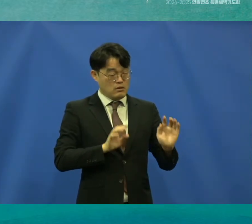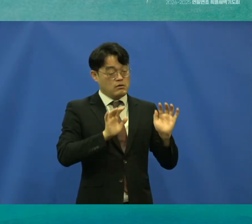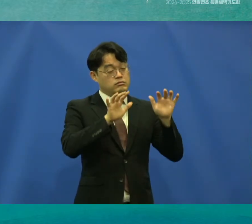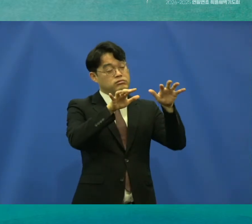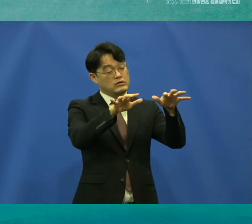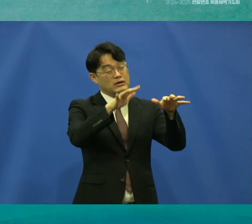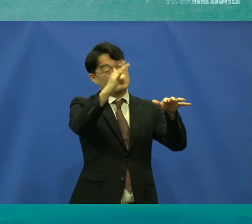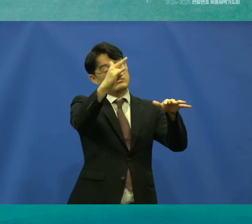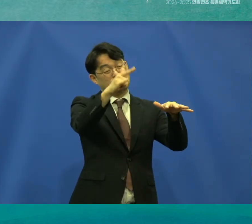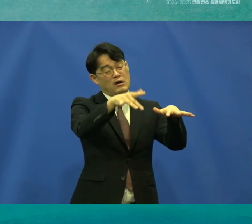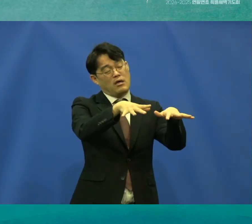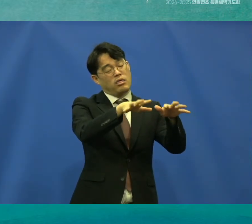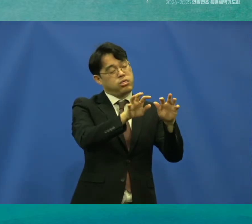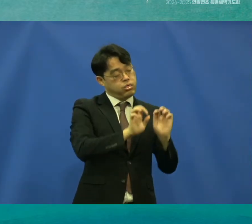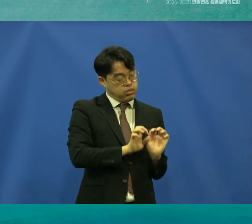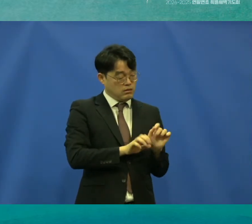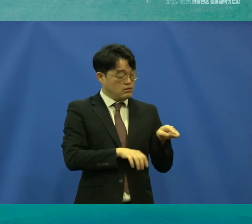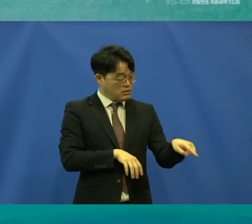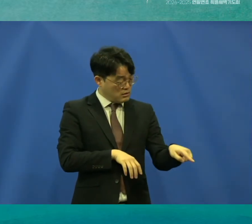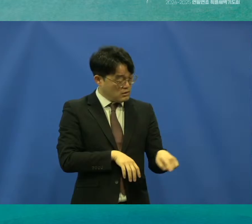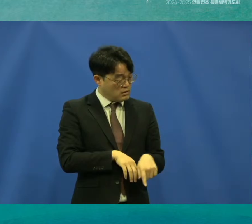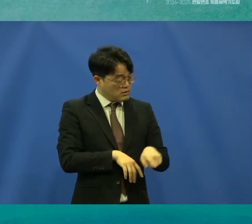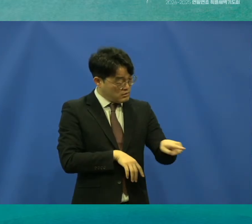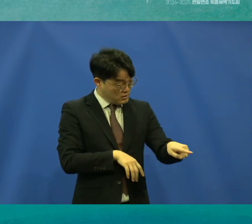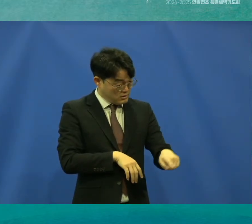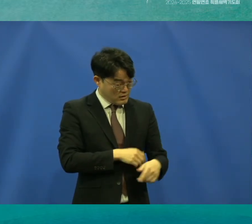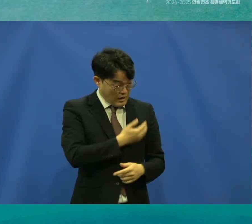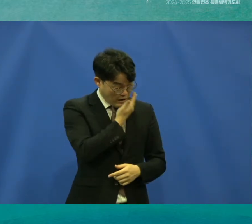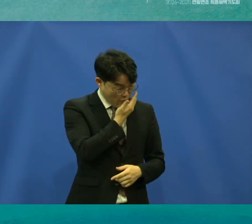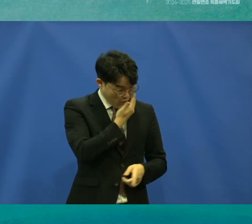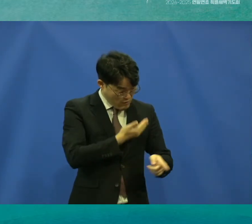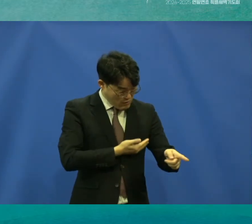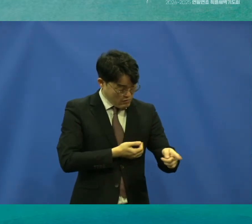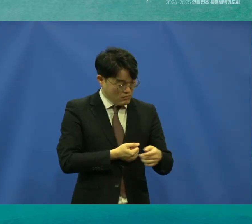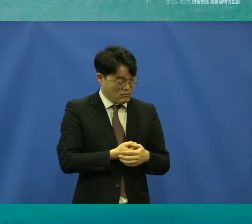것인데 그렇게 너는 그게 아끼느냐,